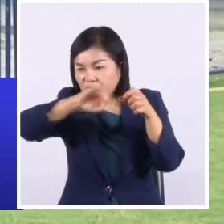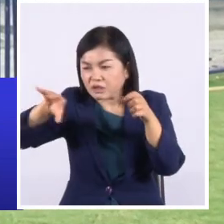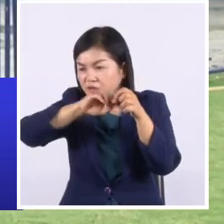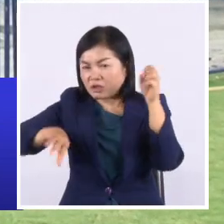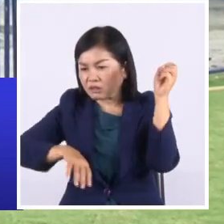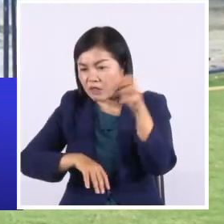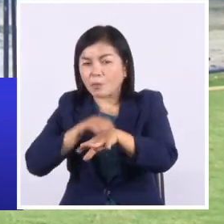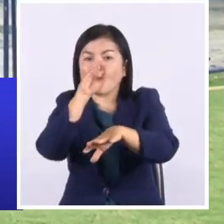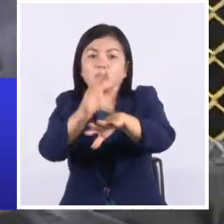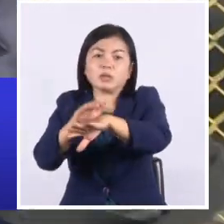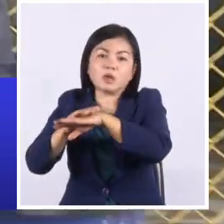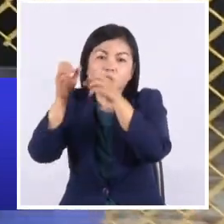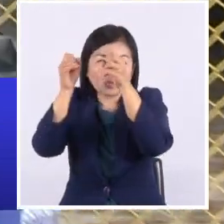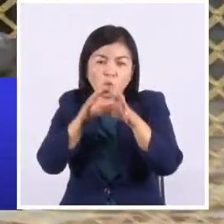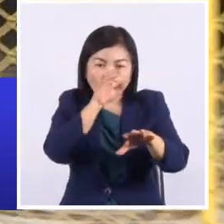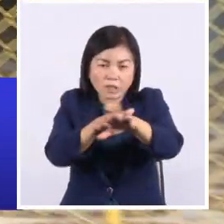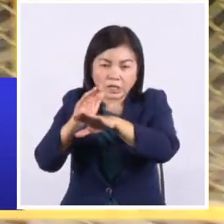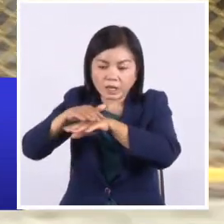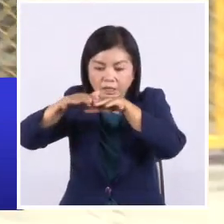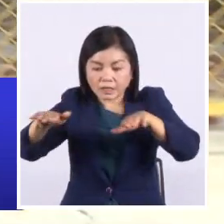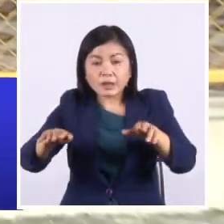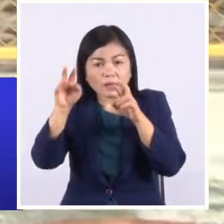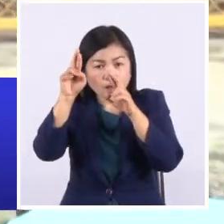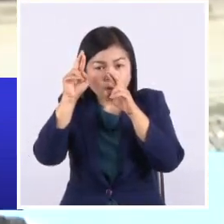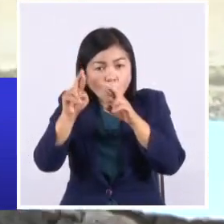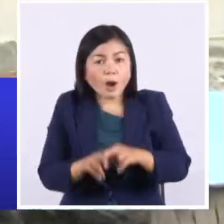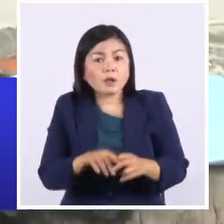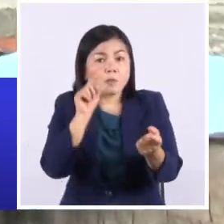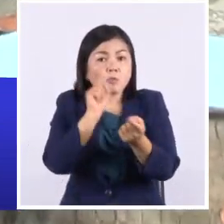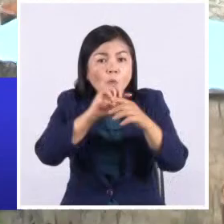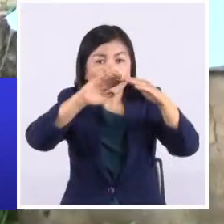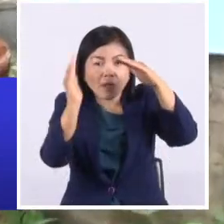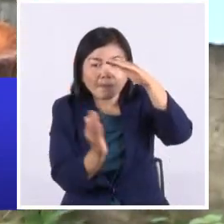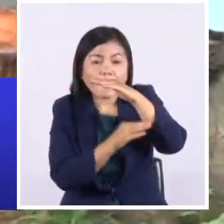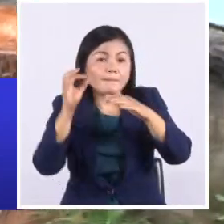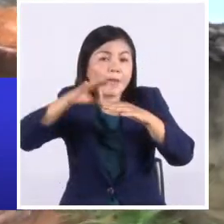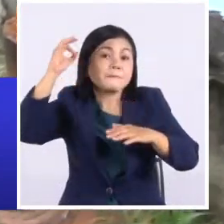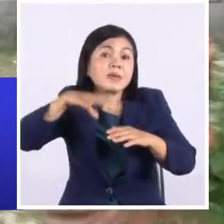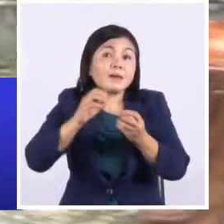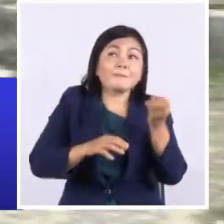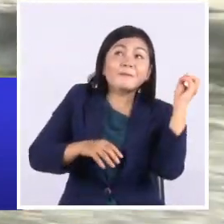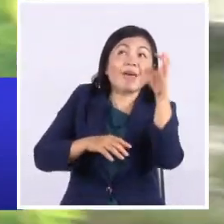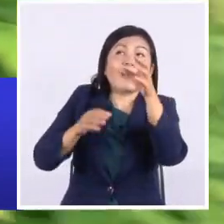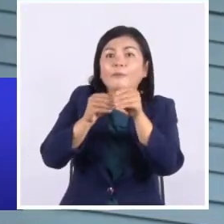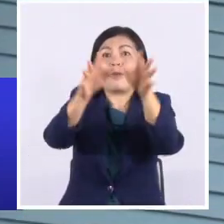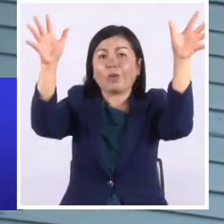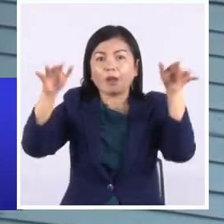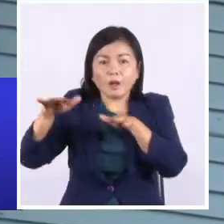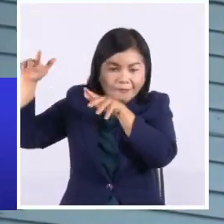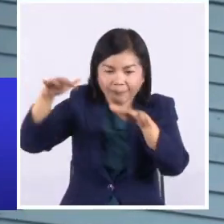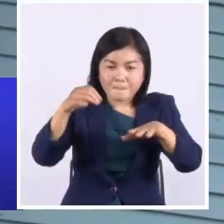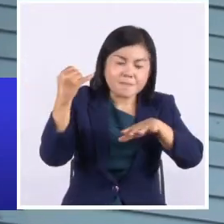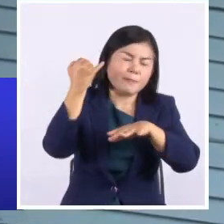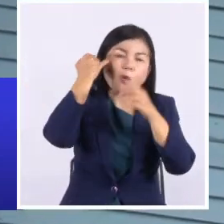กครองเตือนคุณครูนักเรียนว่าให้ระมัดระวังด้วยค่ะเจอรังผึ้งรังต่อรังแตนอย่าไปขว้างปานะคะเจอสัตว์มีพิษทุกชนิด